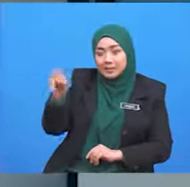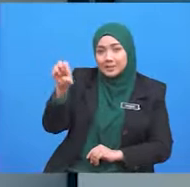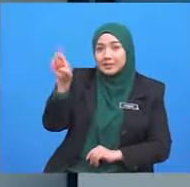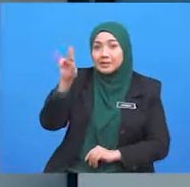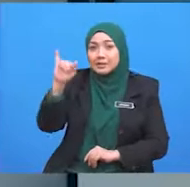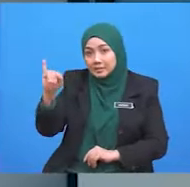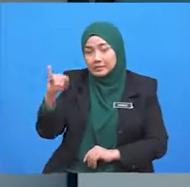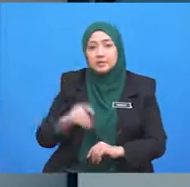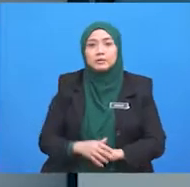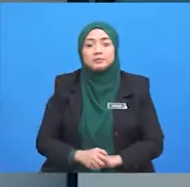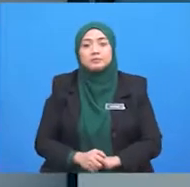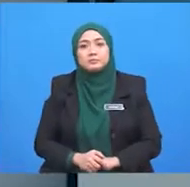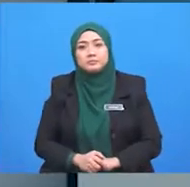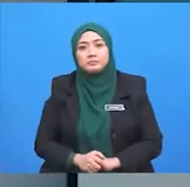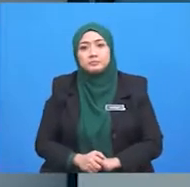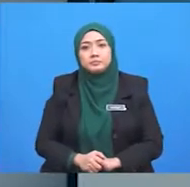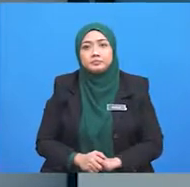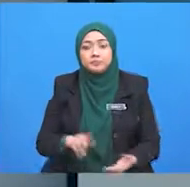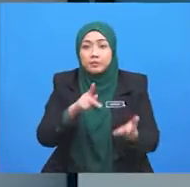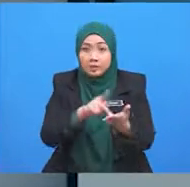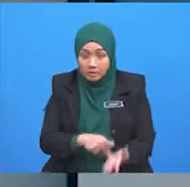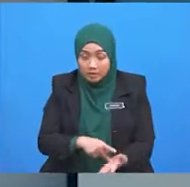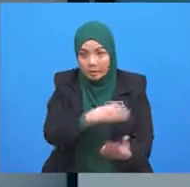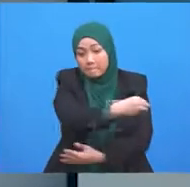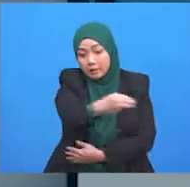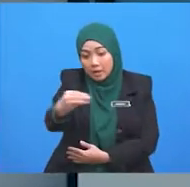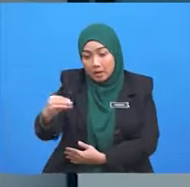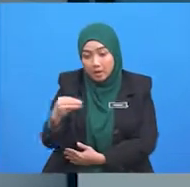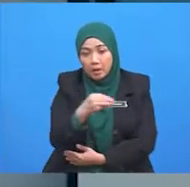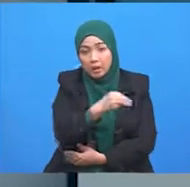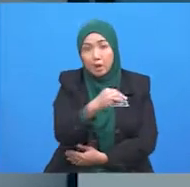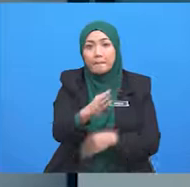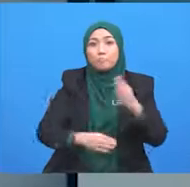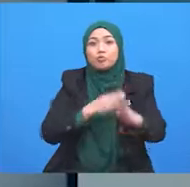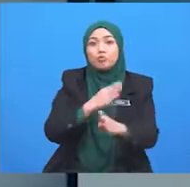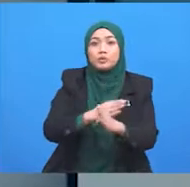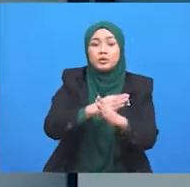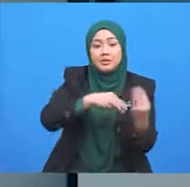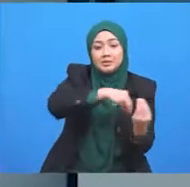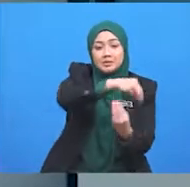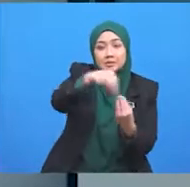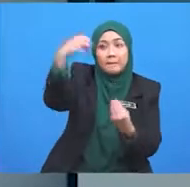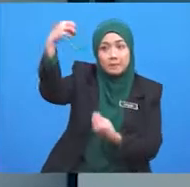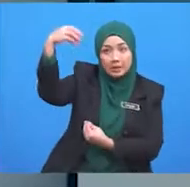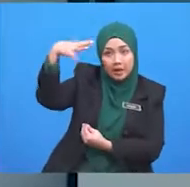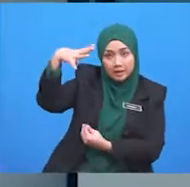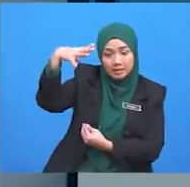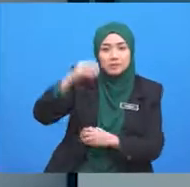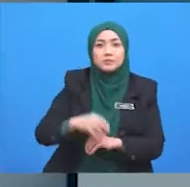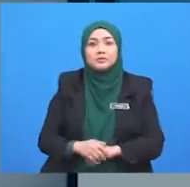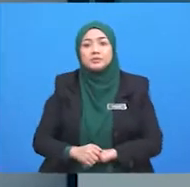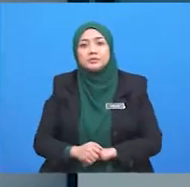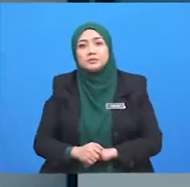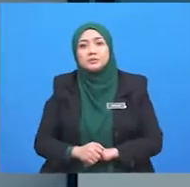akan terangkan kesan-kesan peredaran bumi mengelilingi matahari. Kesan peredaran bumi yang